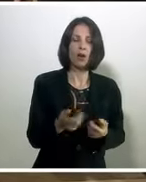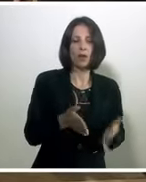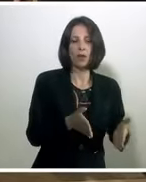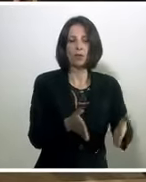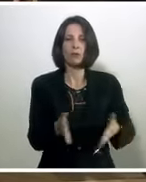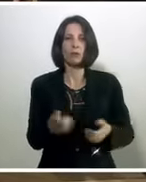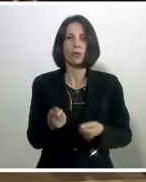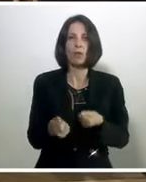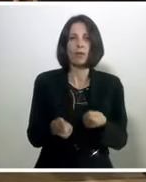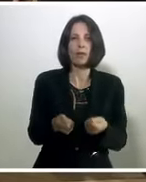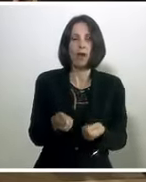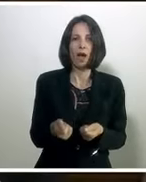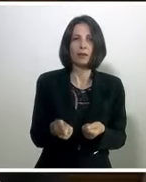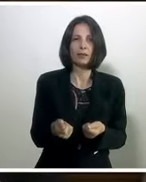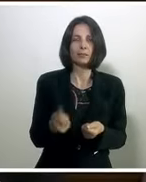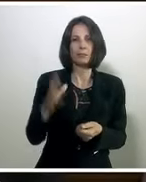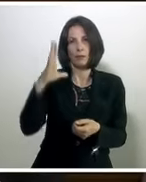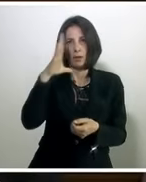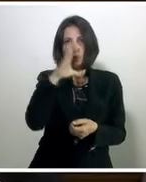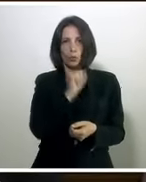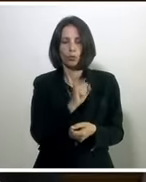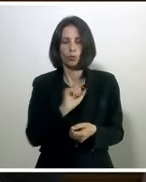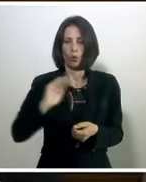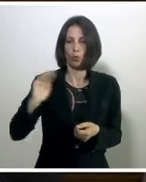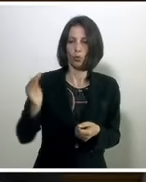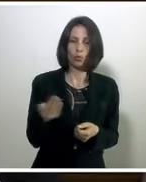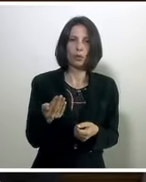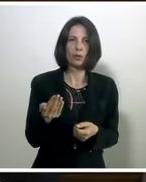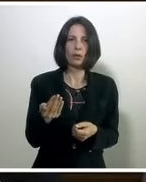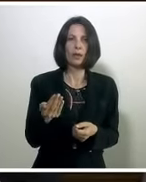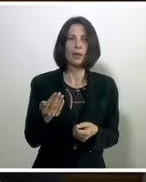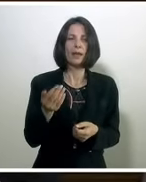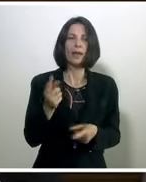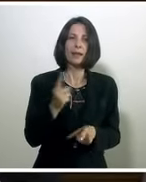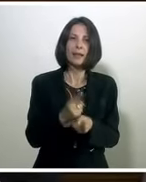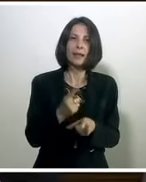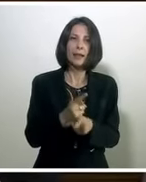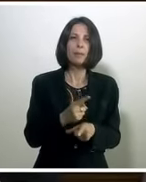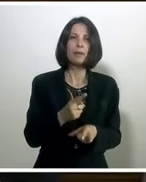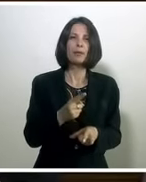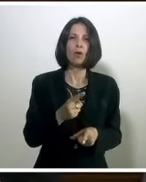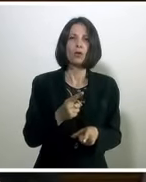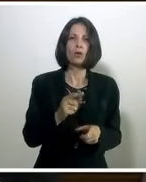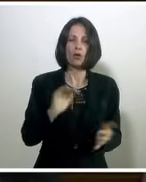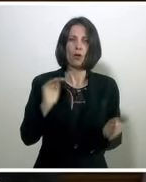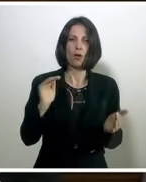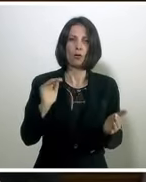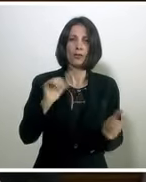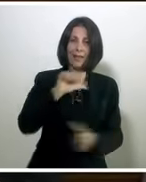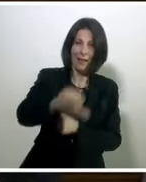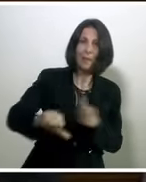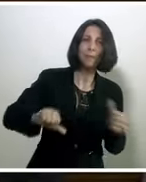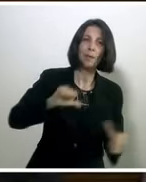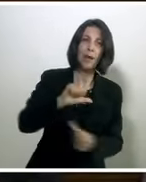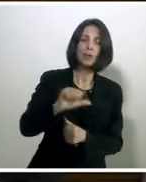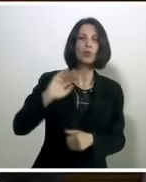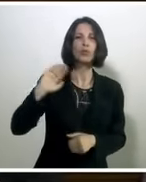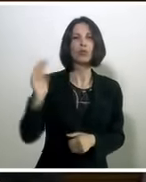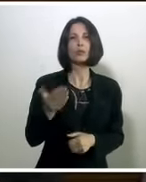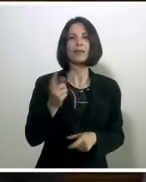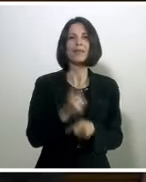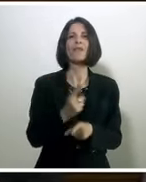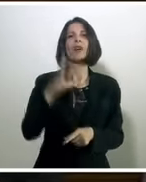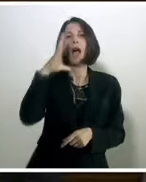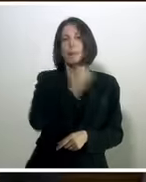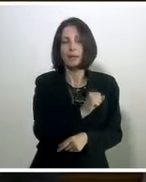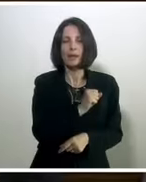comprendano la necessità e l'opportunità di quel cambiamento che tutti comprendano questo è un altro passaggio fondamentale